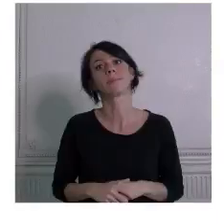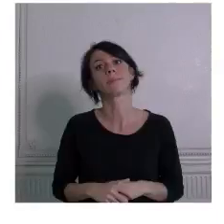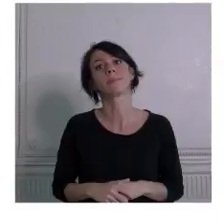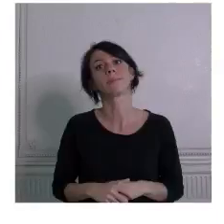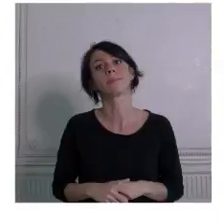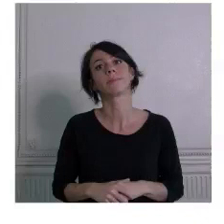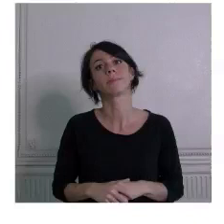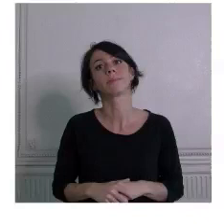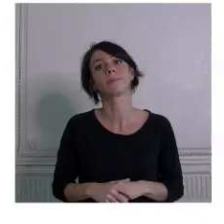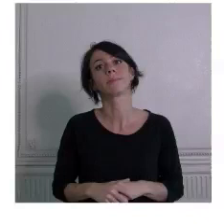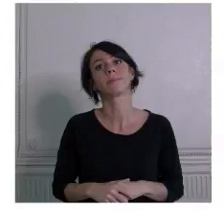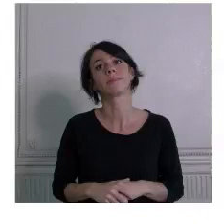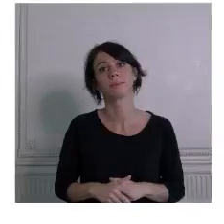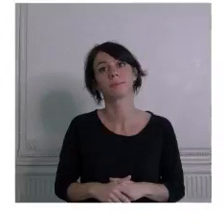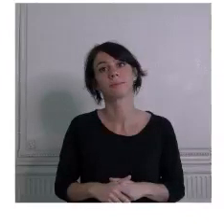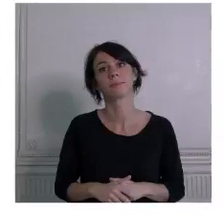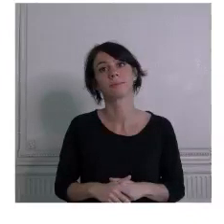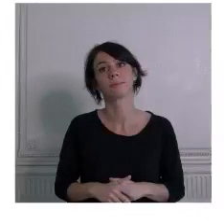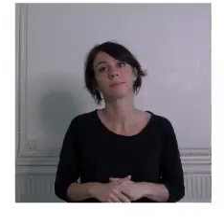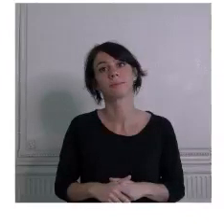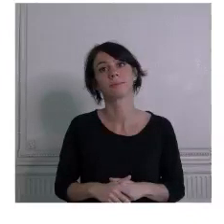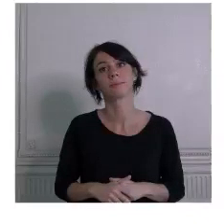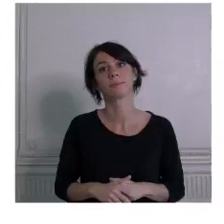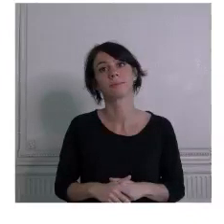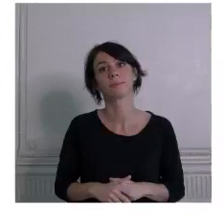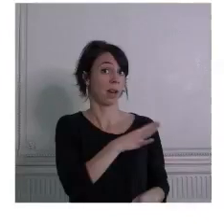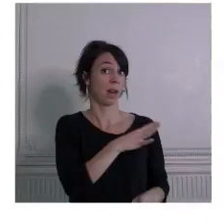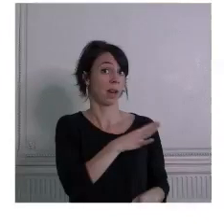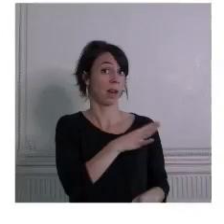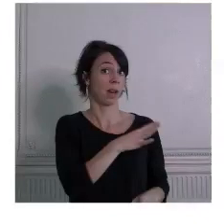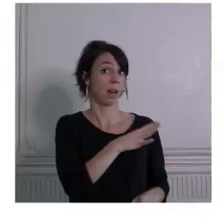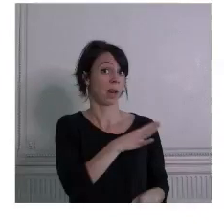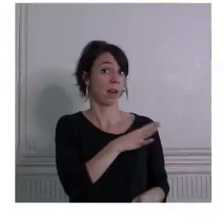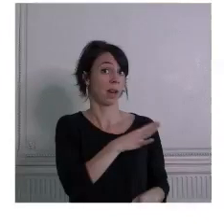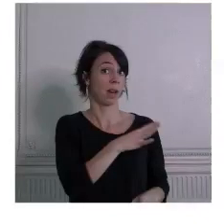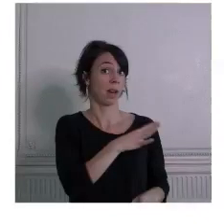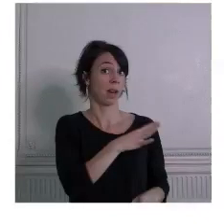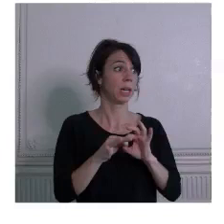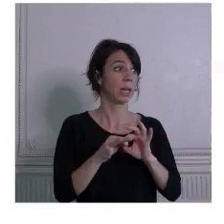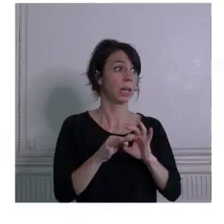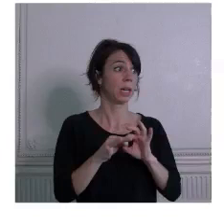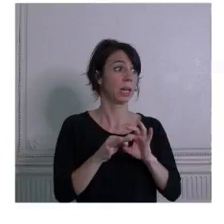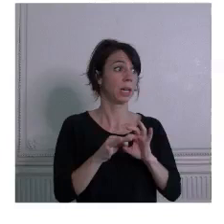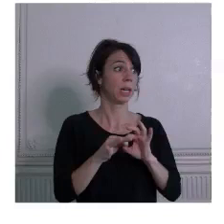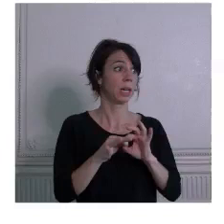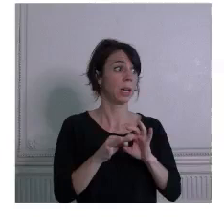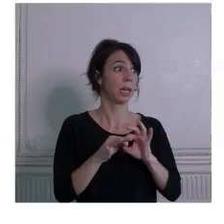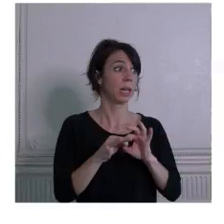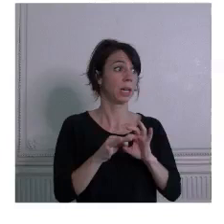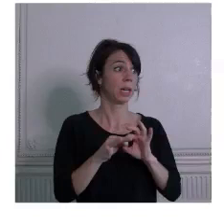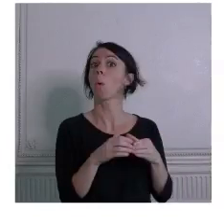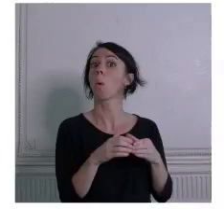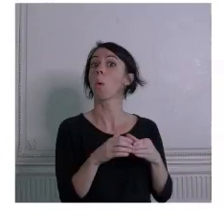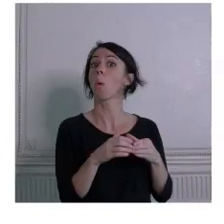au-delà de ce soir. Et donc, je pense qu'il n'y a pas de problématique particulière. Rien n'oblige à présenter ce